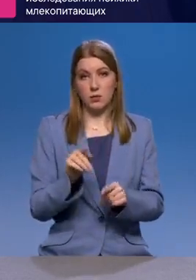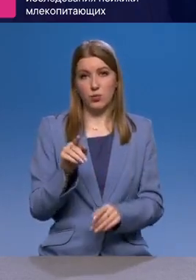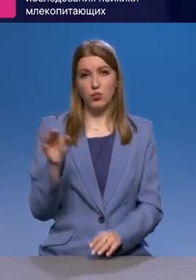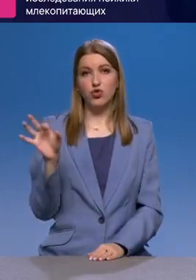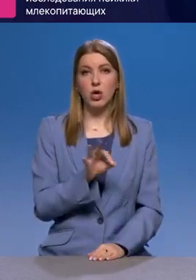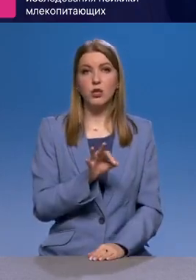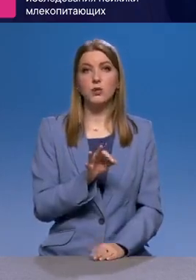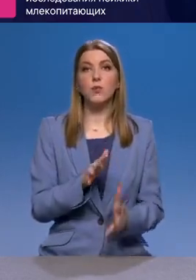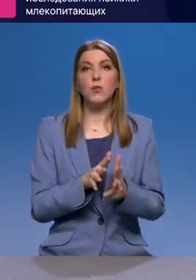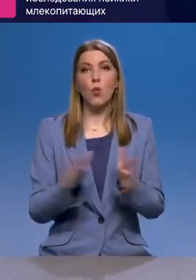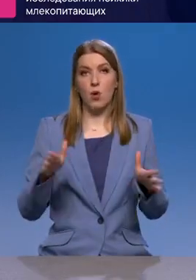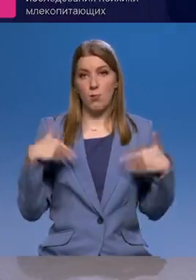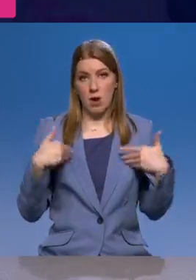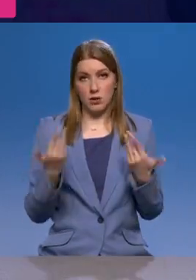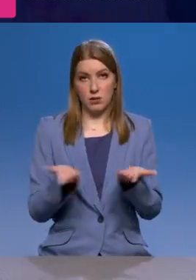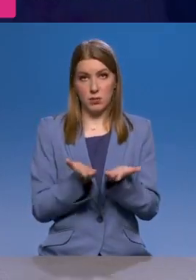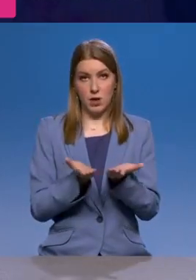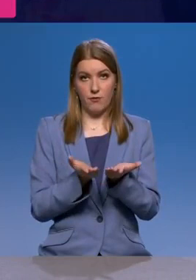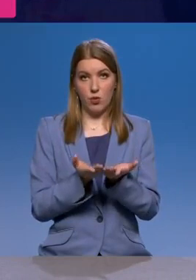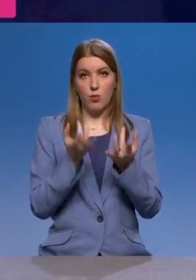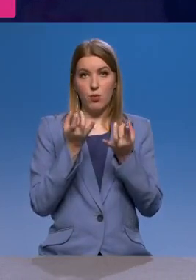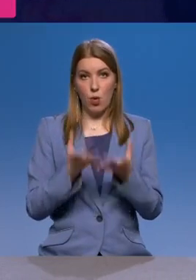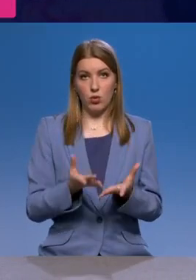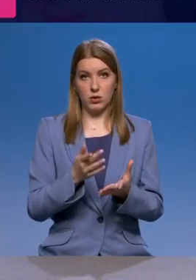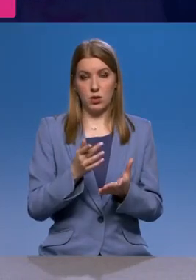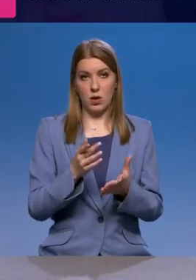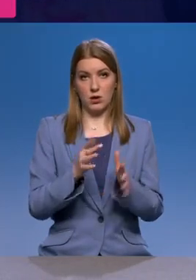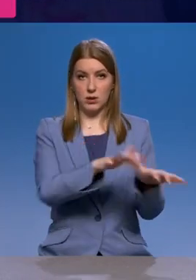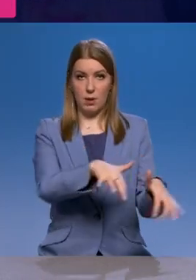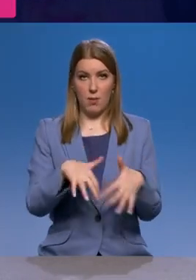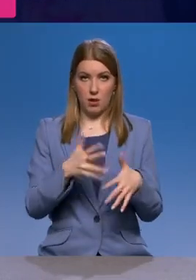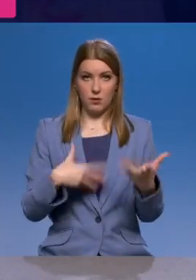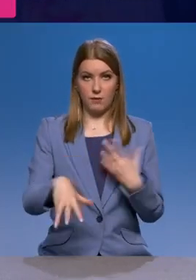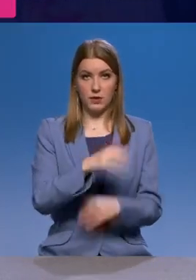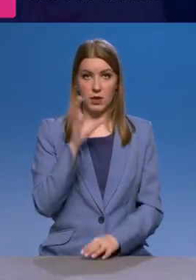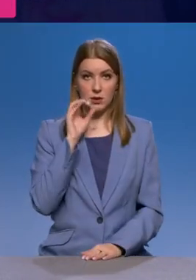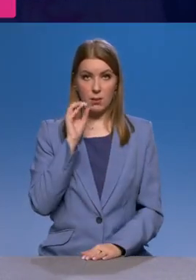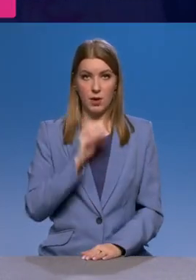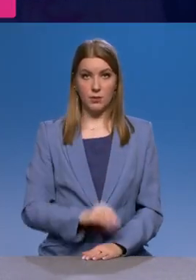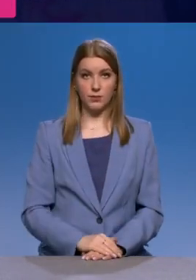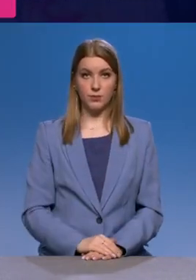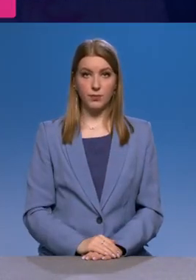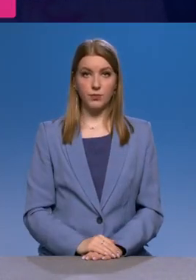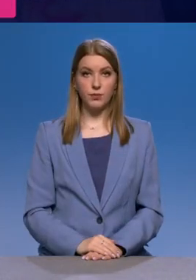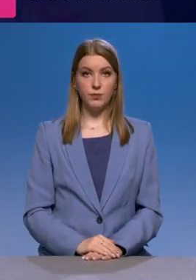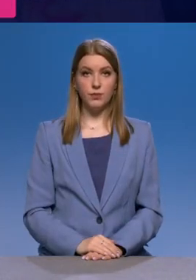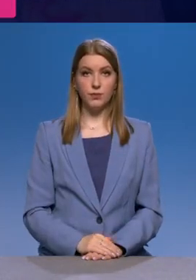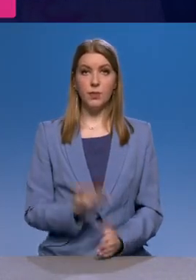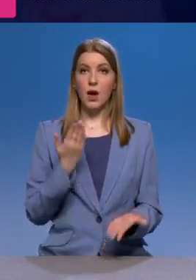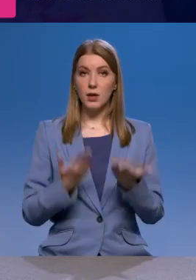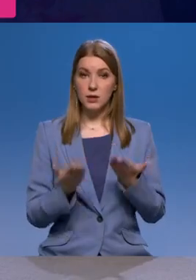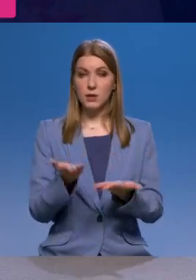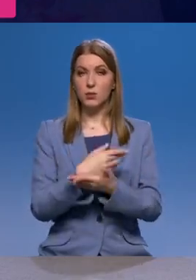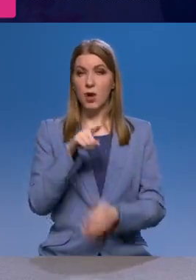продуктивны, чем просто вывод оттуда собак. Но если мы говорим о небезопасных для